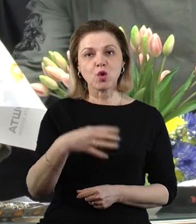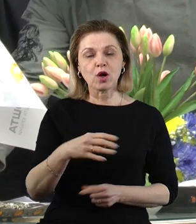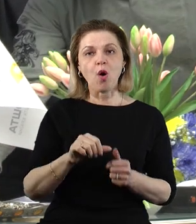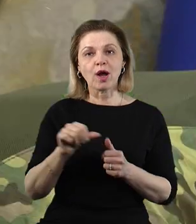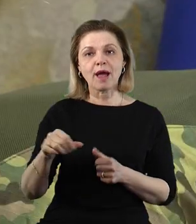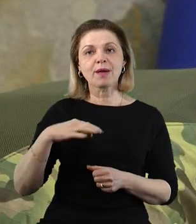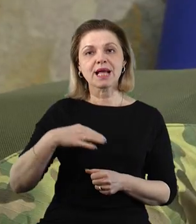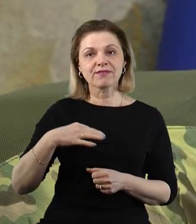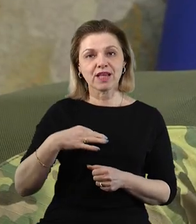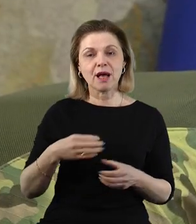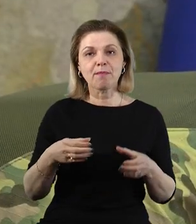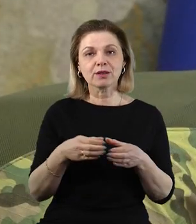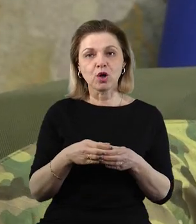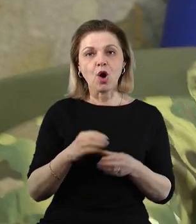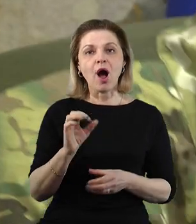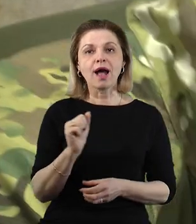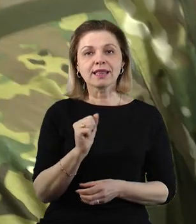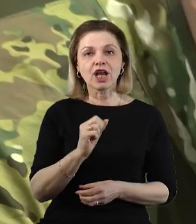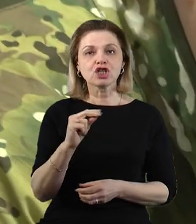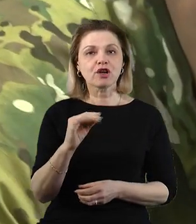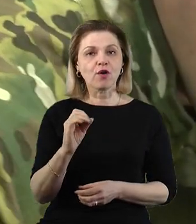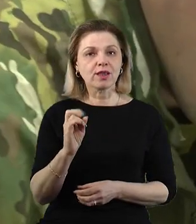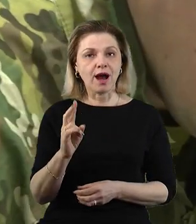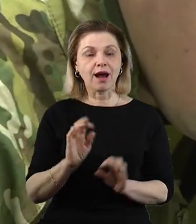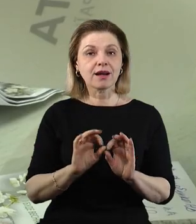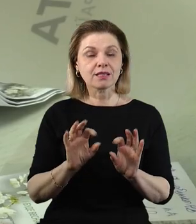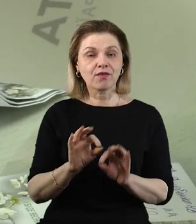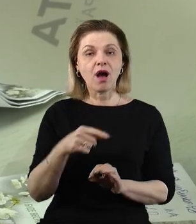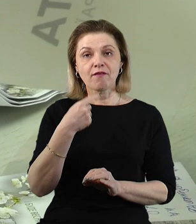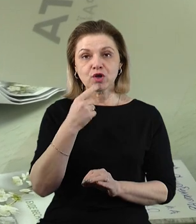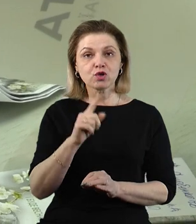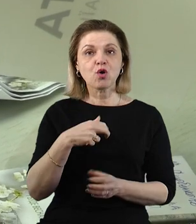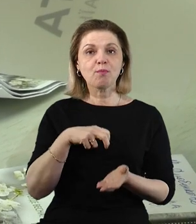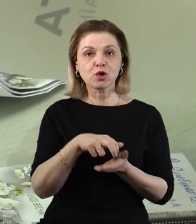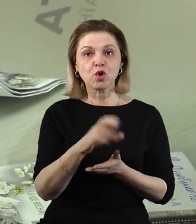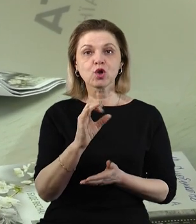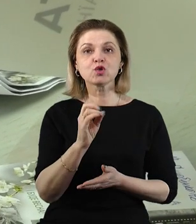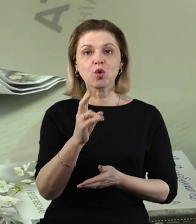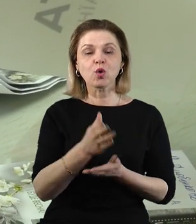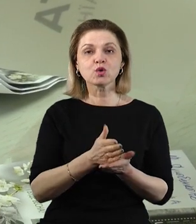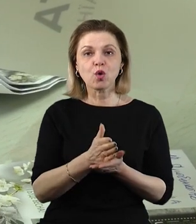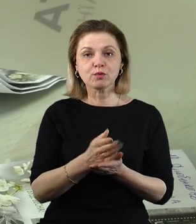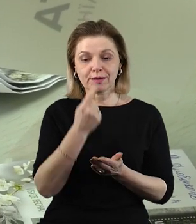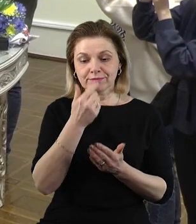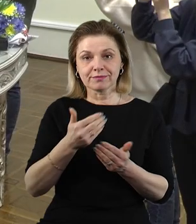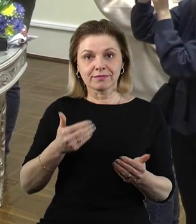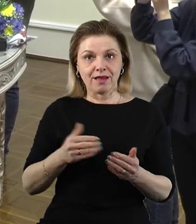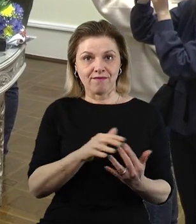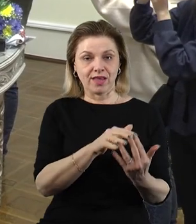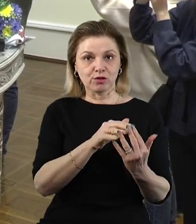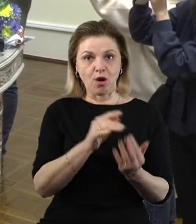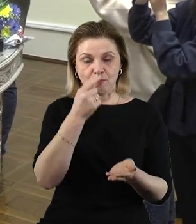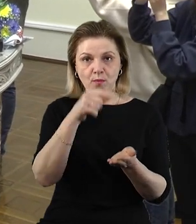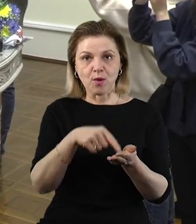розвідувального батальйону морської піхоти Андрій червоняк розповів пішов на строкову службу незадовго перед повномасштабним вторгненням